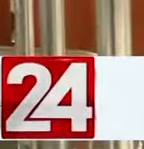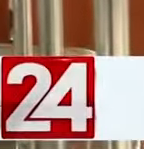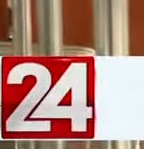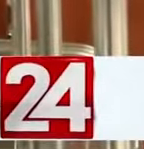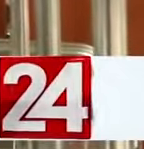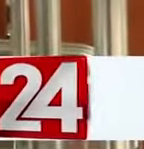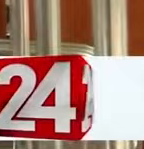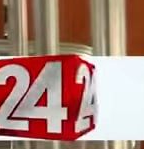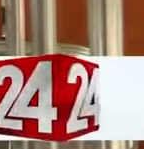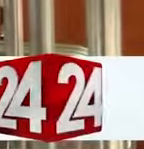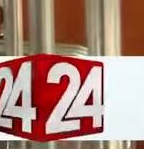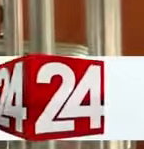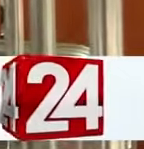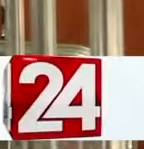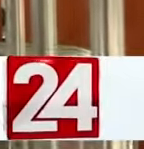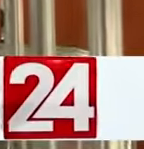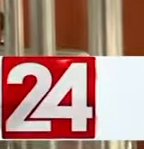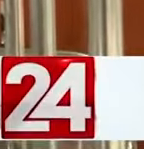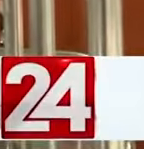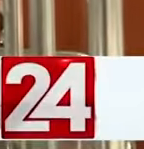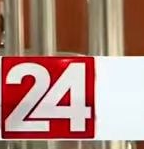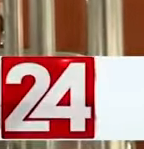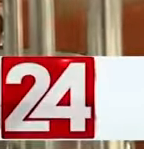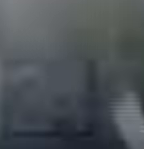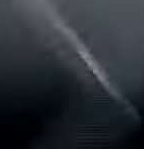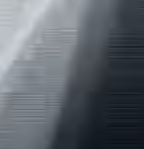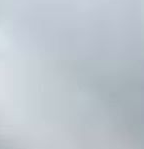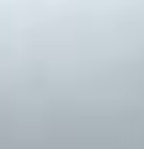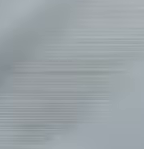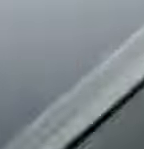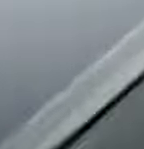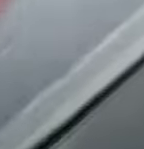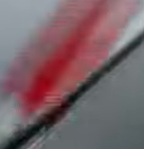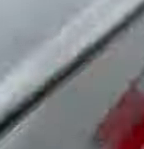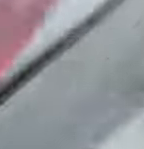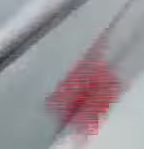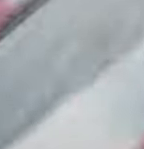pagbabalik yan ng 24 Oras.